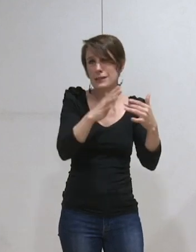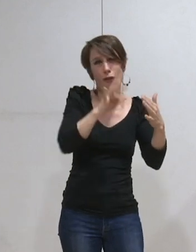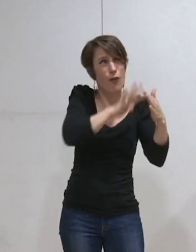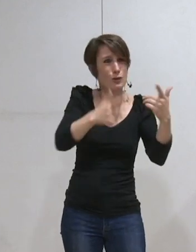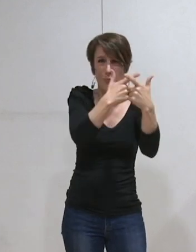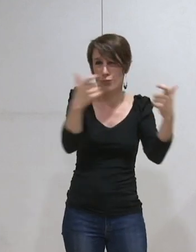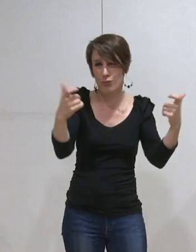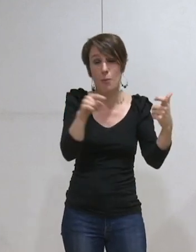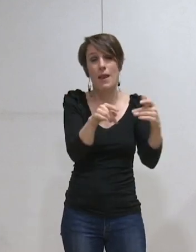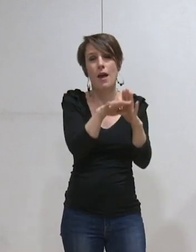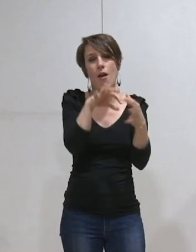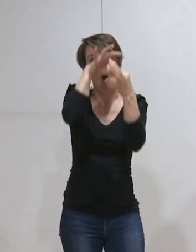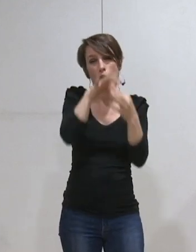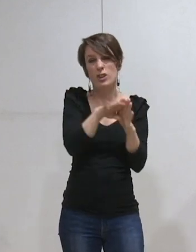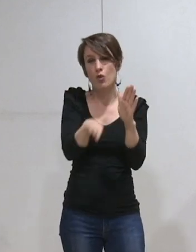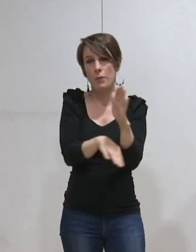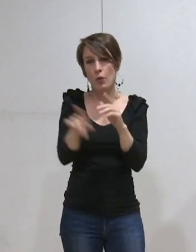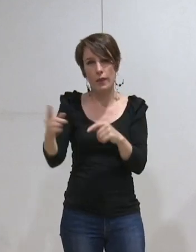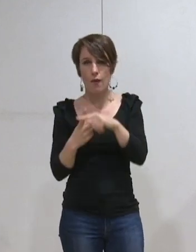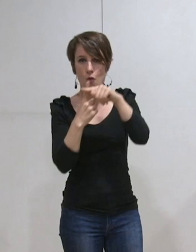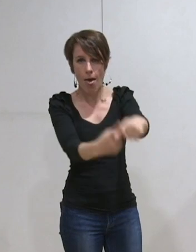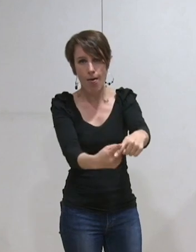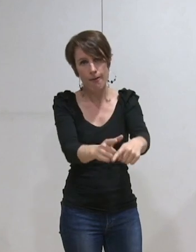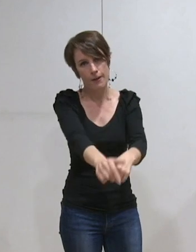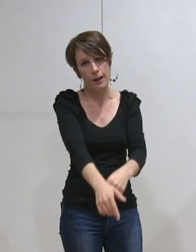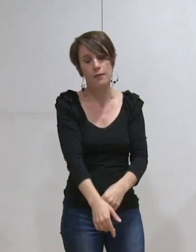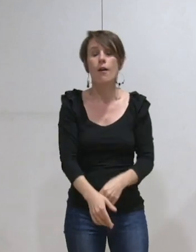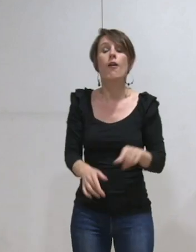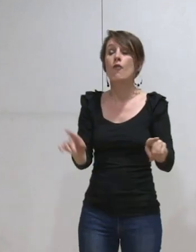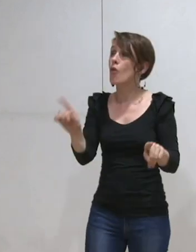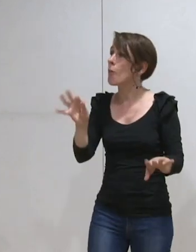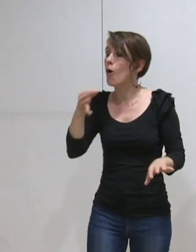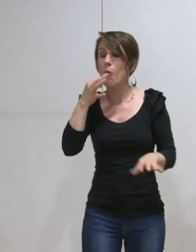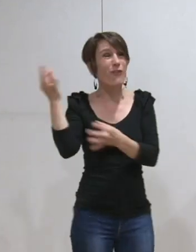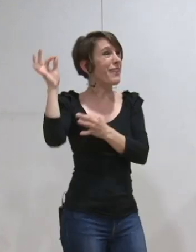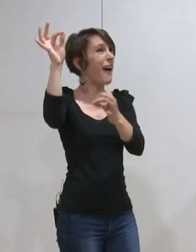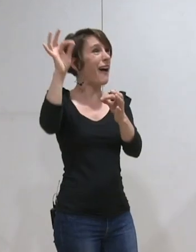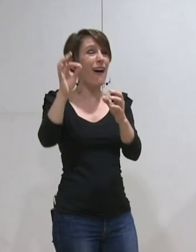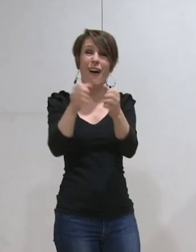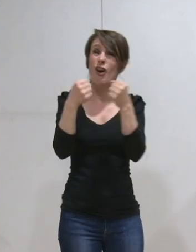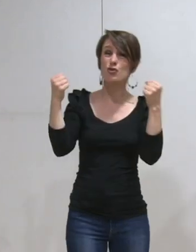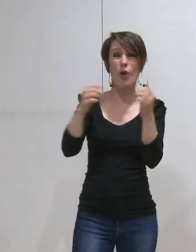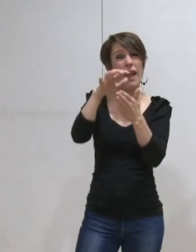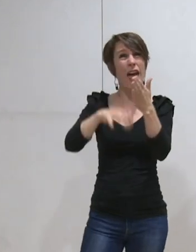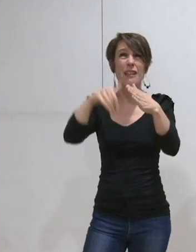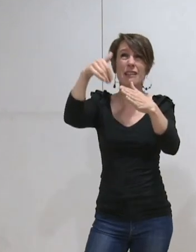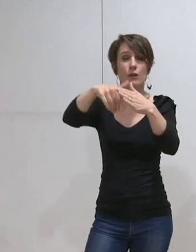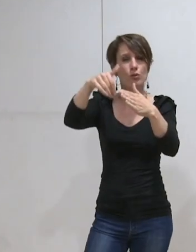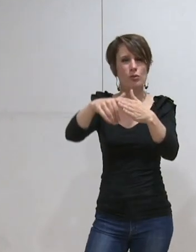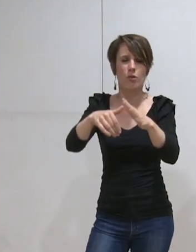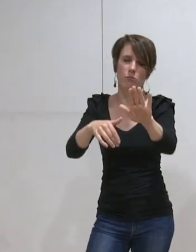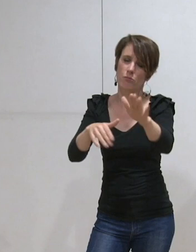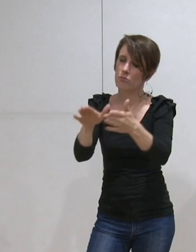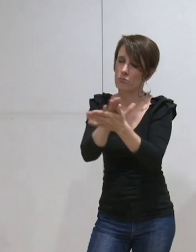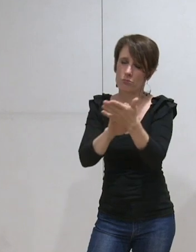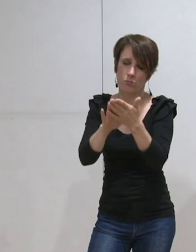fois-ci c'est un article de journal qui vous sert de prétexte mais quant à moi je vais m'entenir au fait laisser de côté les fantasmes